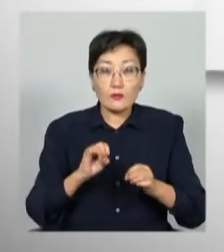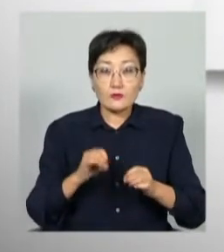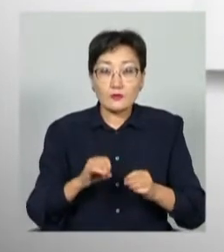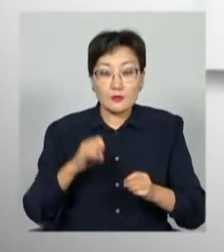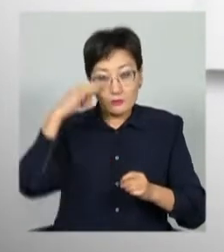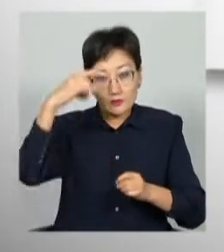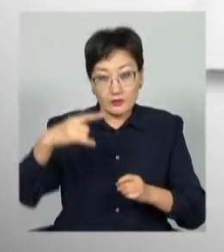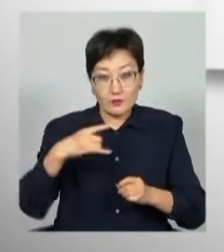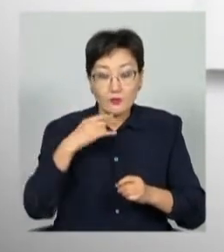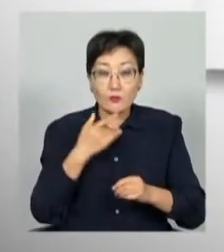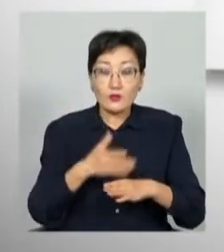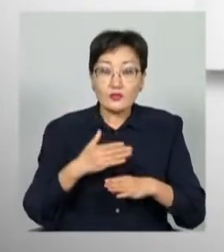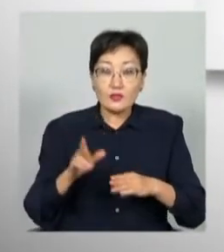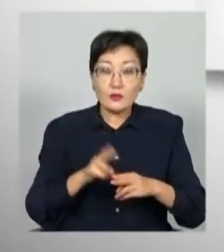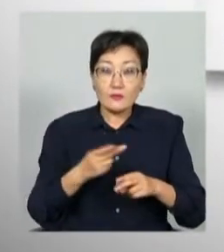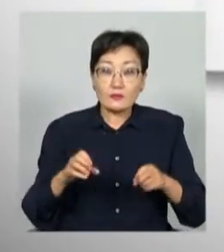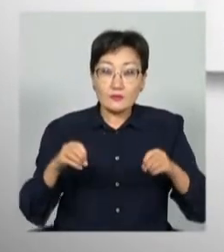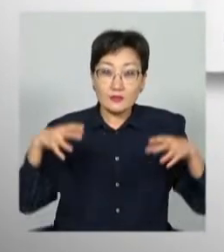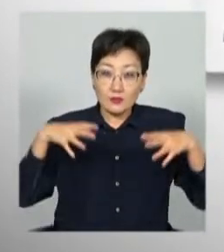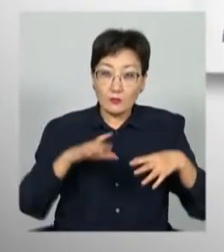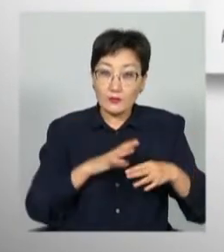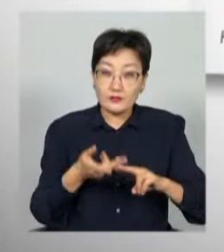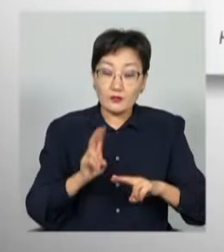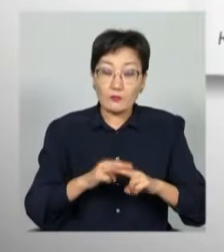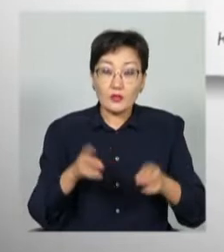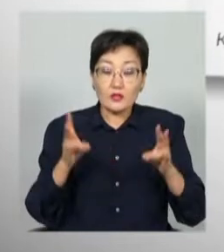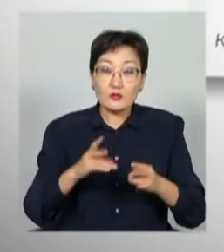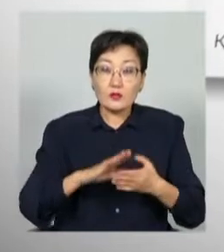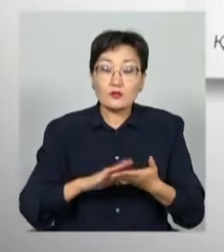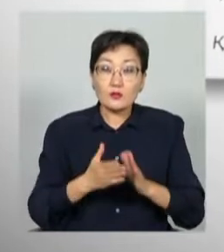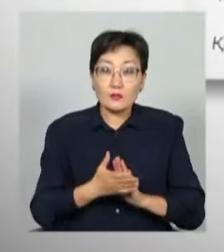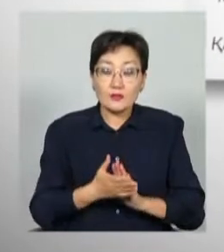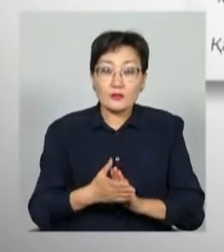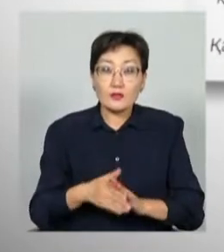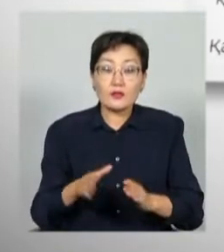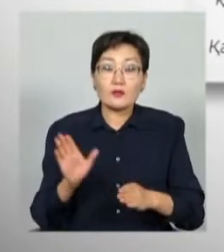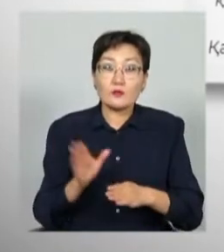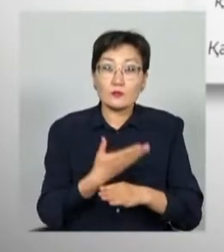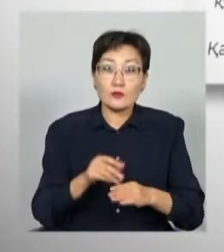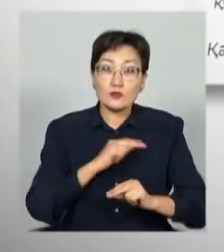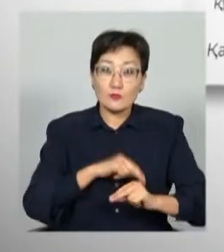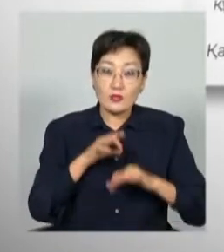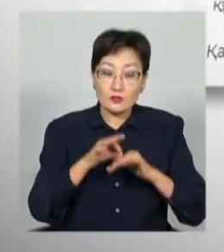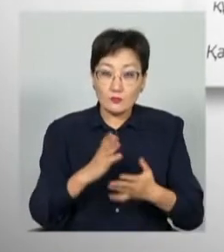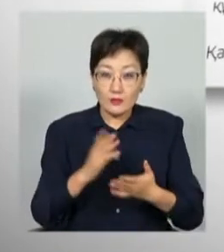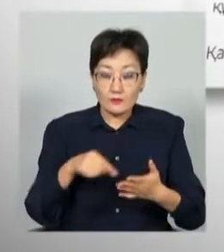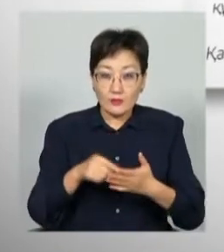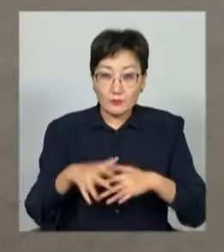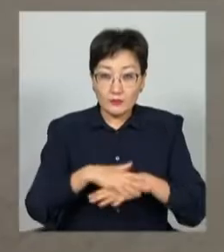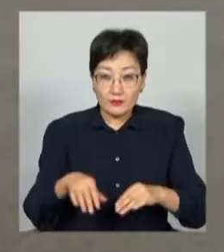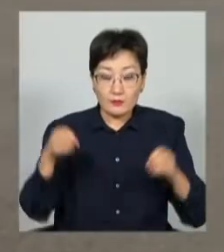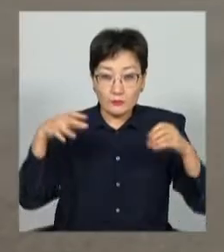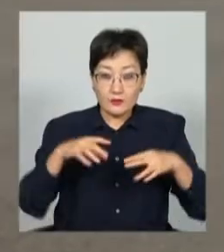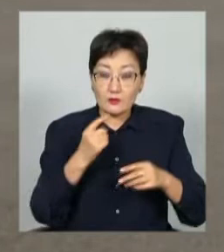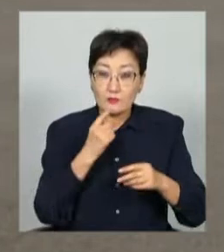басым бөлігі жарықсыз қалыпты. Сондай-ақ компания қазір апатты жою жұмыстарын жүргізіп жатқанын мәлімдеді. Қала тұрғындары жарықпен